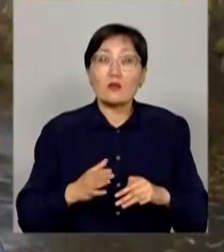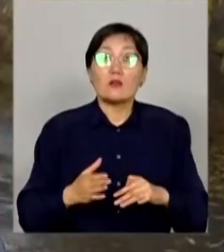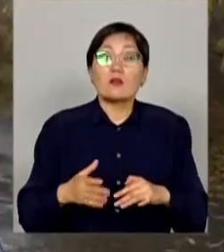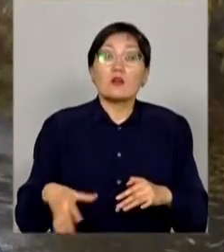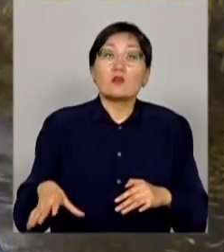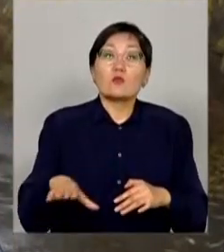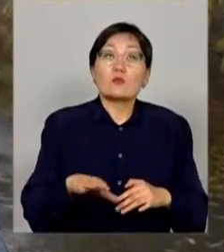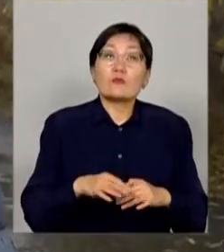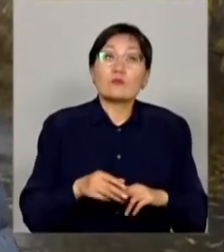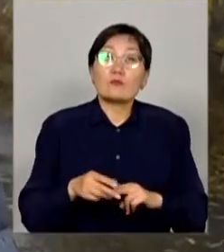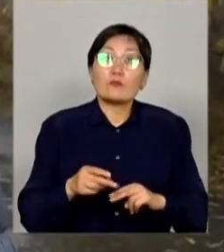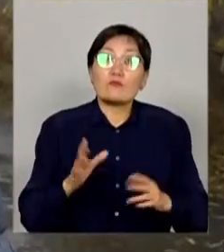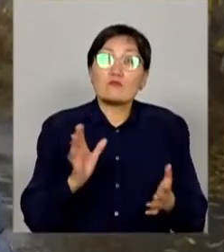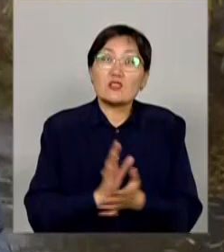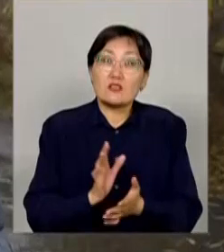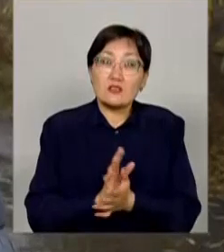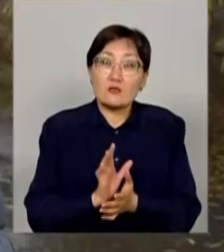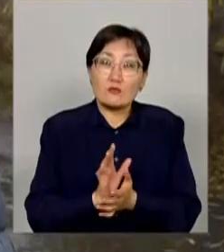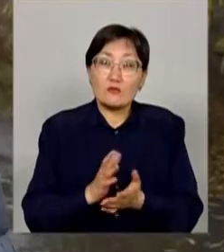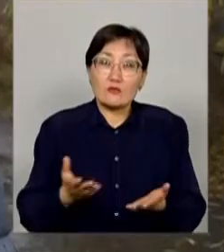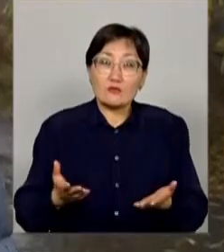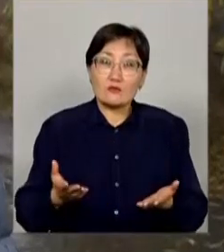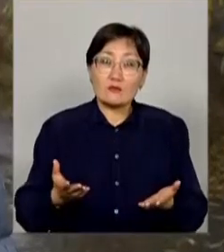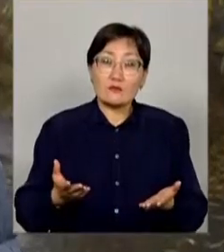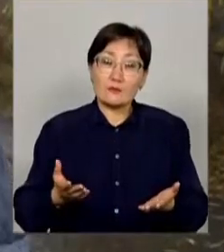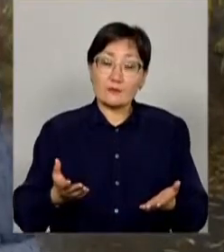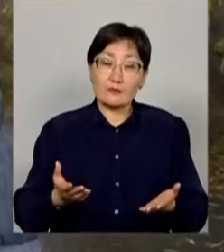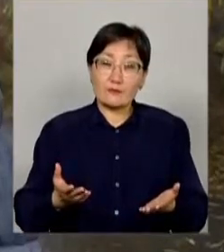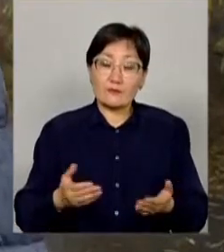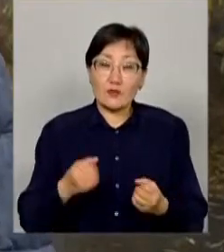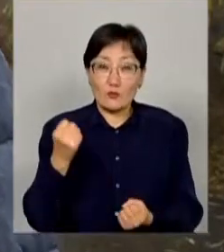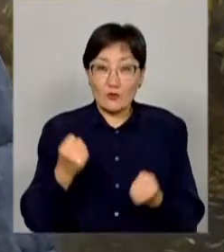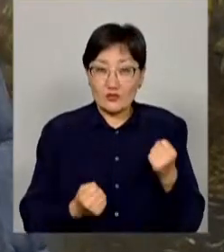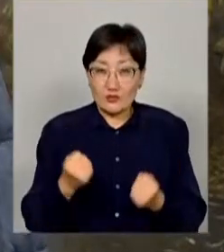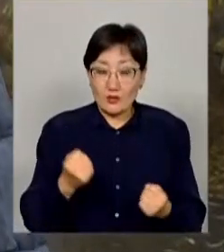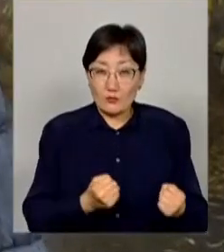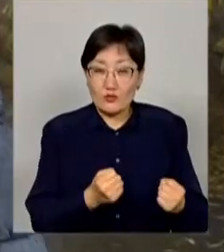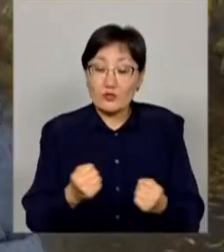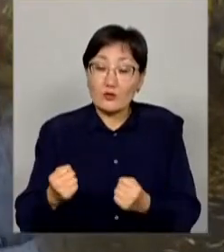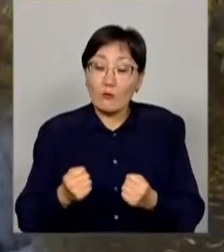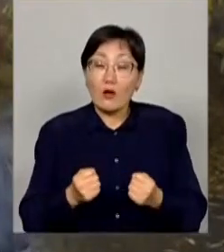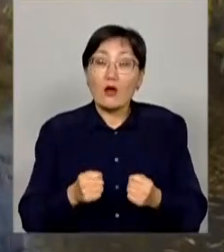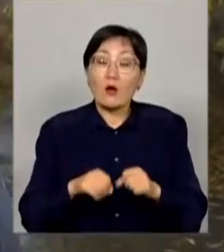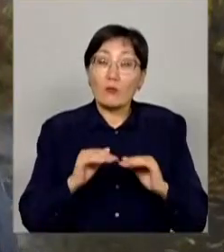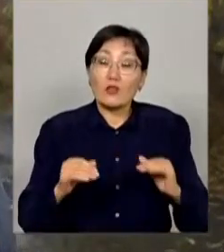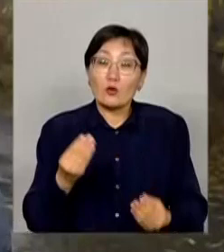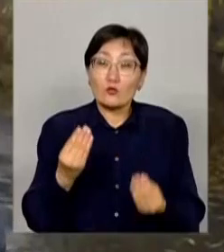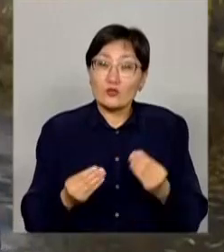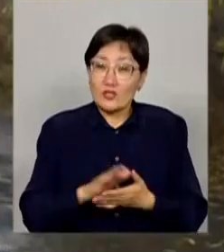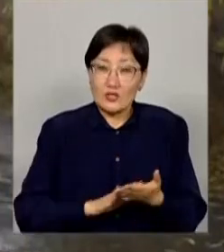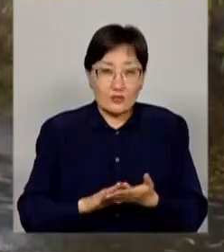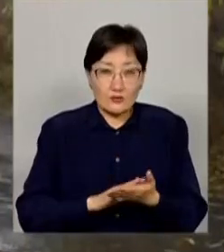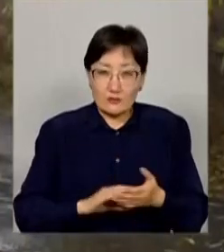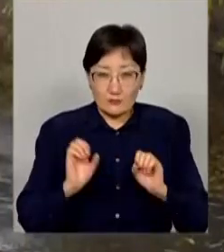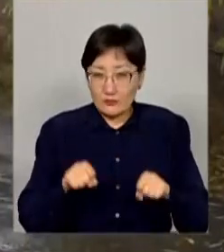жердің бәрі былғаныш. Машинамен жүру балдар ойнайт, ешкандай мүмкіншілік